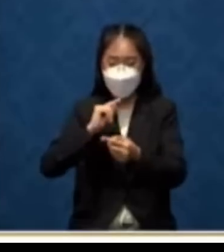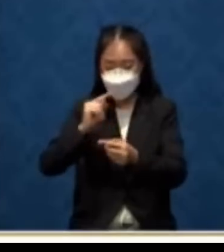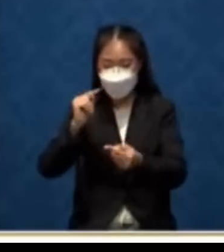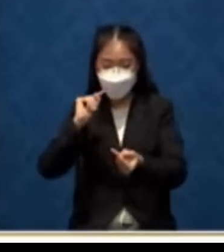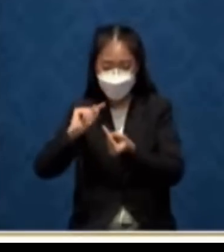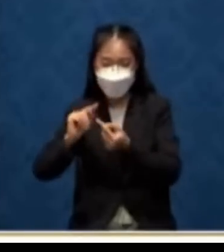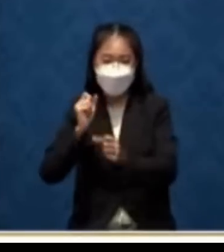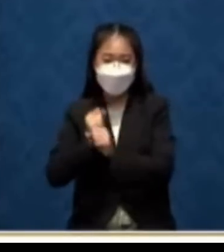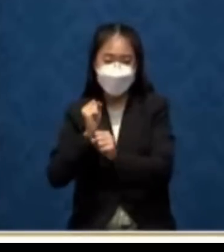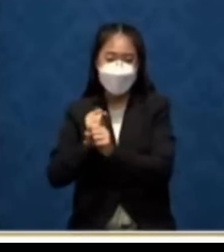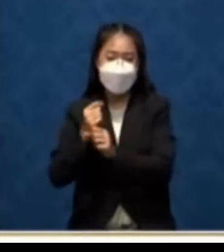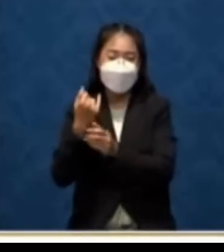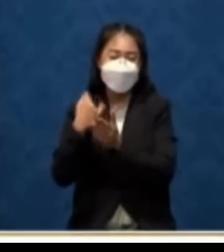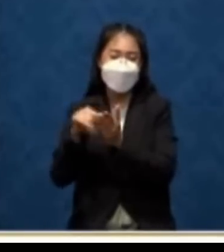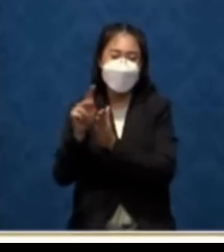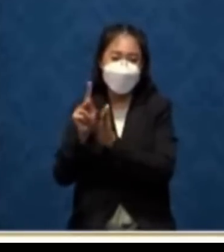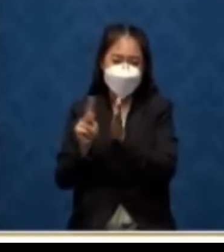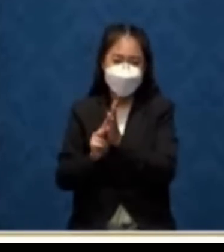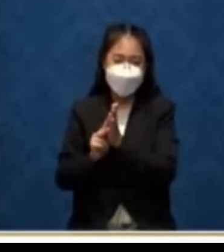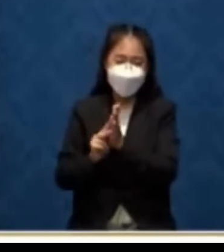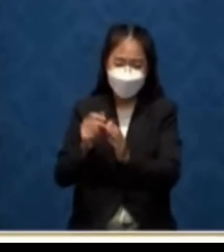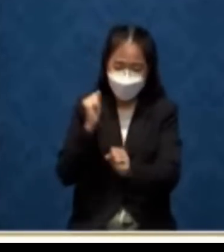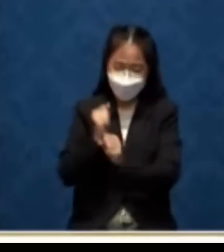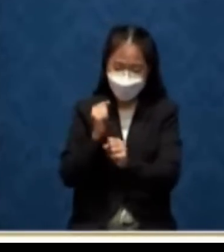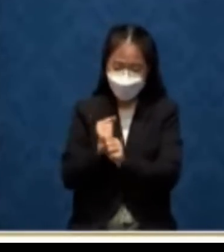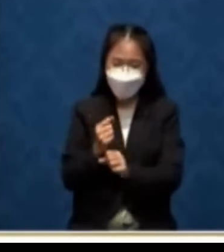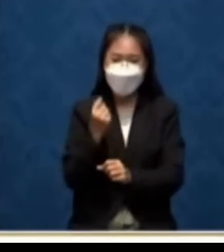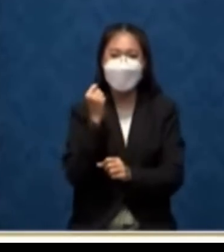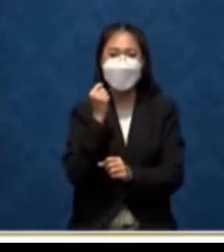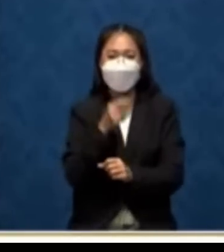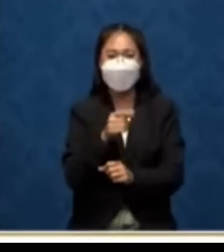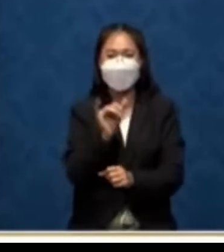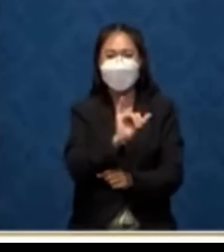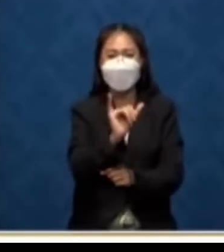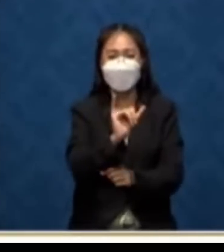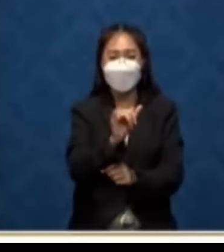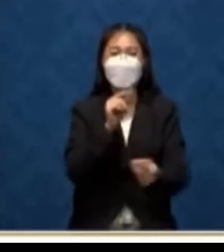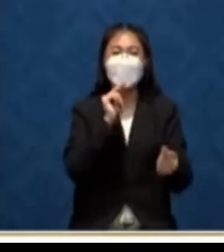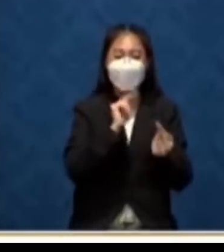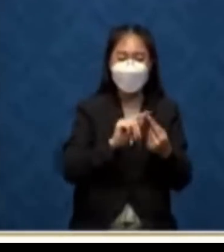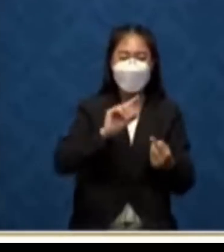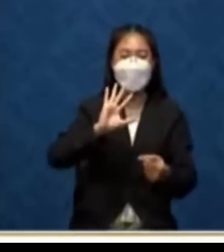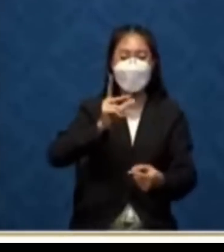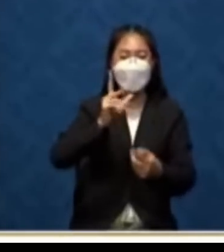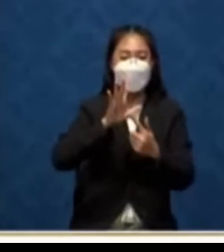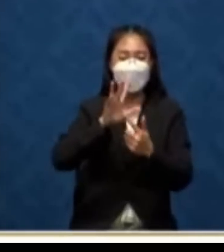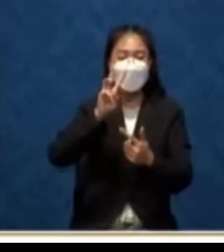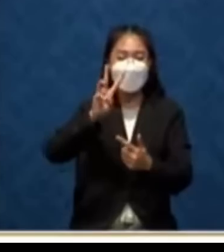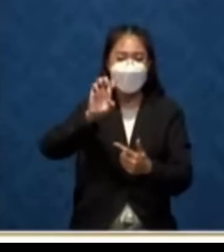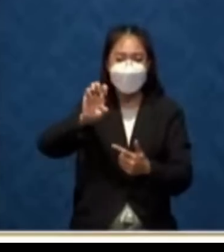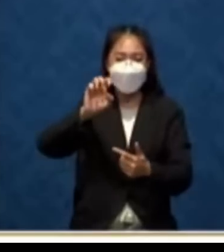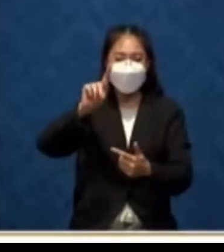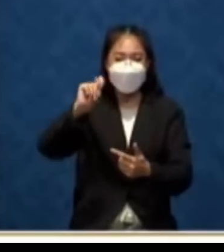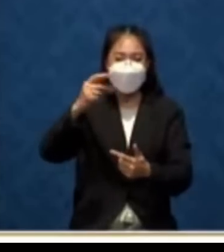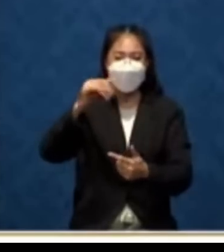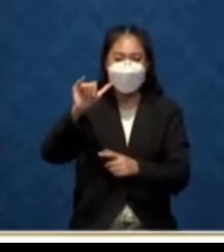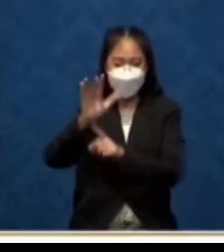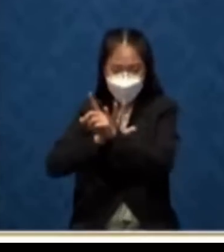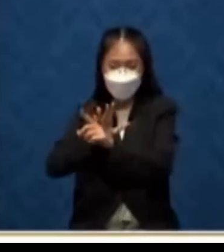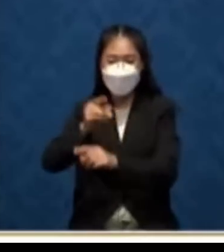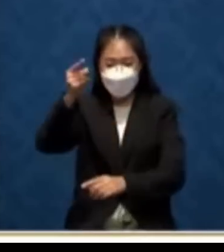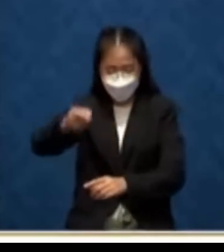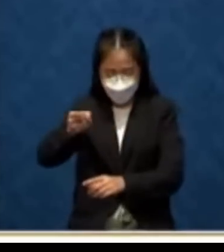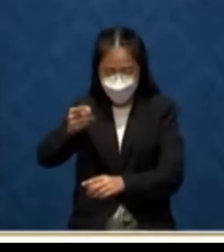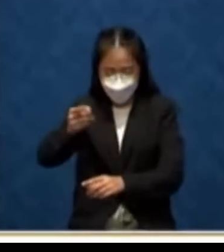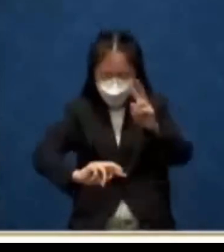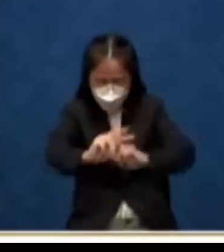อกเงินตำรวจไม่ยอมตั้งเสียทีจนกระทั่งคุณชูวิทย์ต้องไปตามจี้เพื่อให้อัยการสูงสุดเข้ามาร่ว